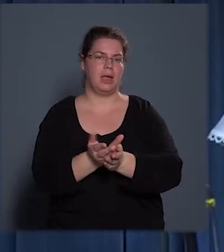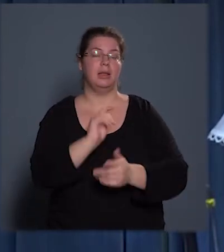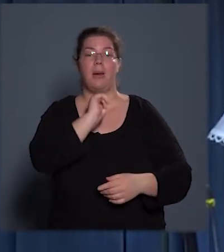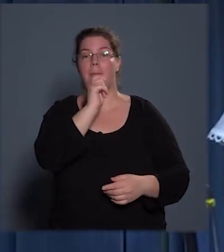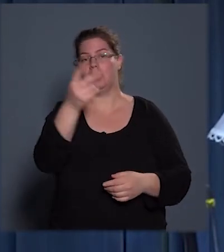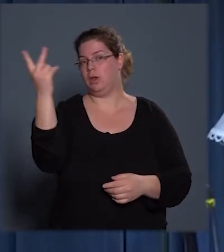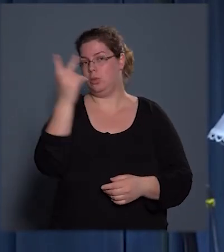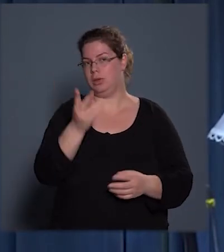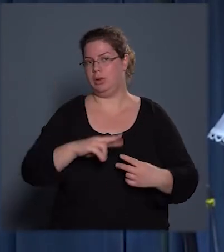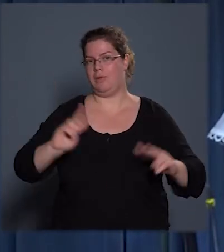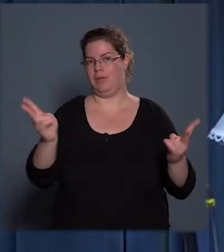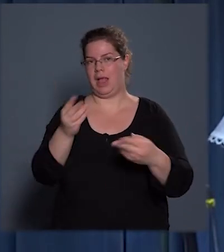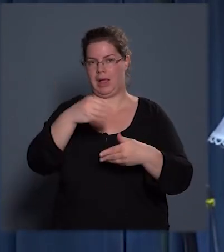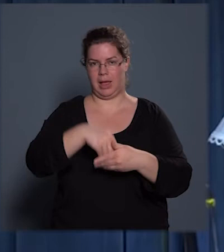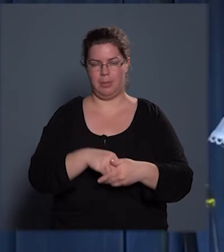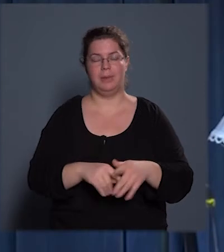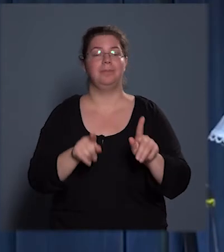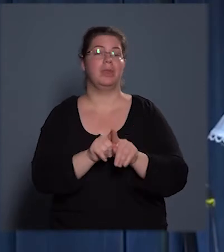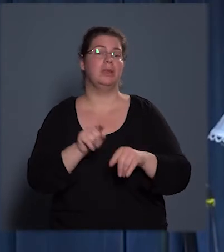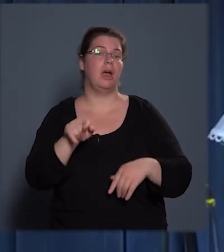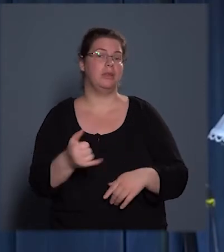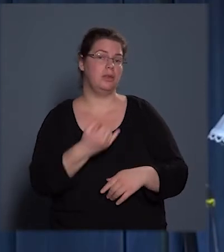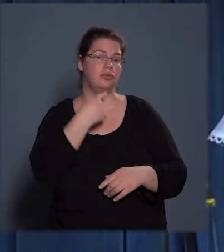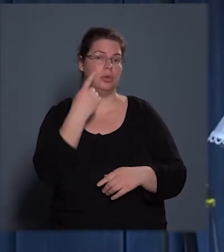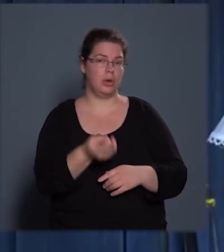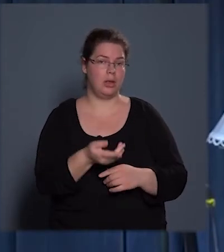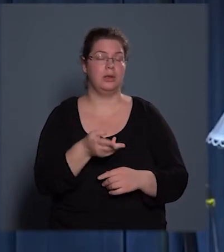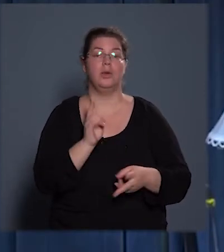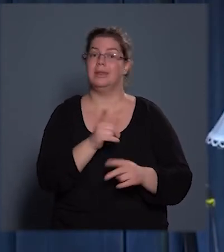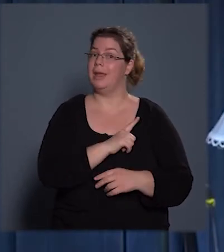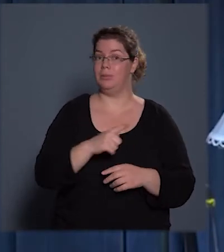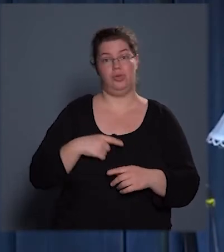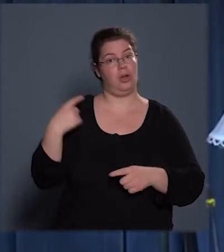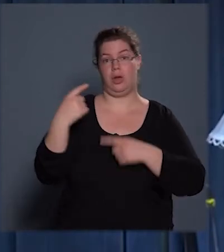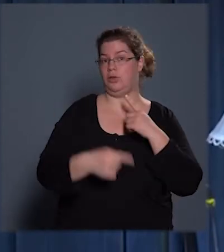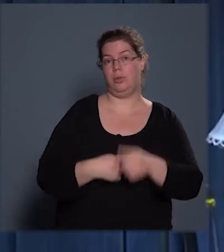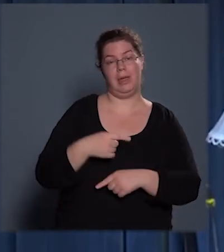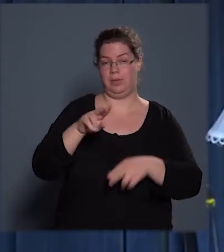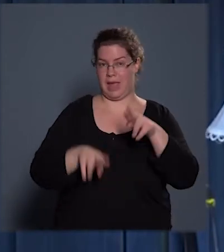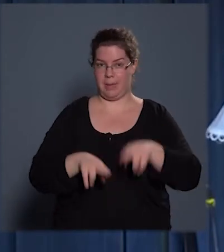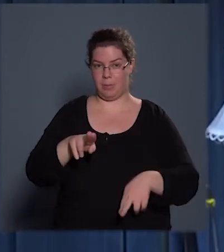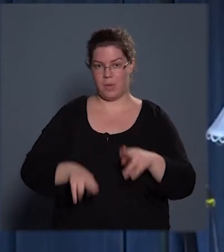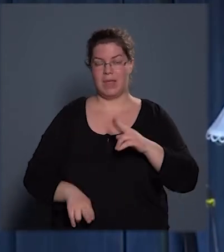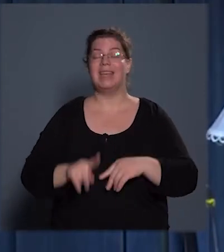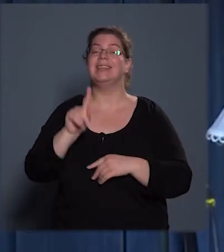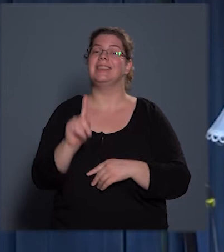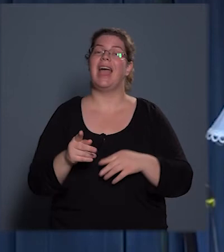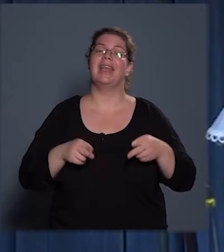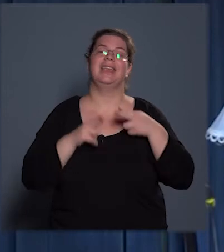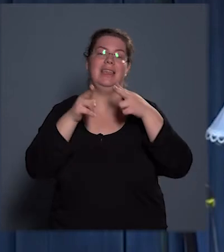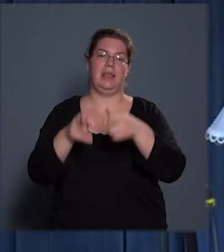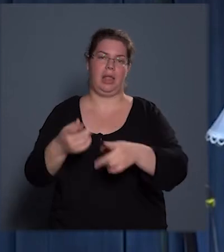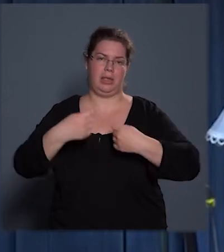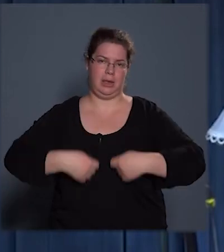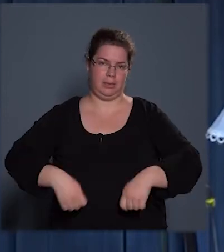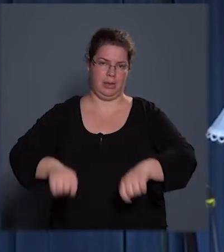magyar kultúra világába. Így azt is mondhatjuk, hogy nem csak hagyományokat ápolnak, de hidat